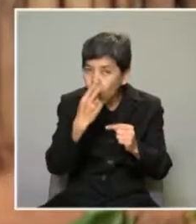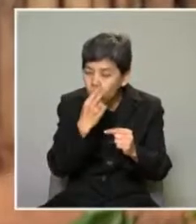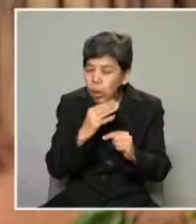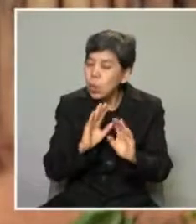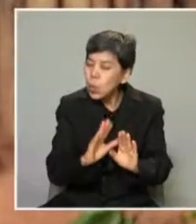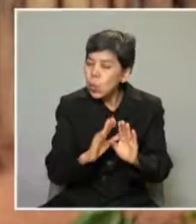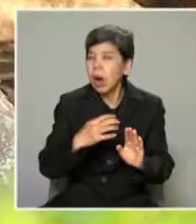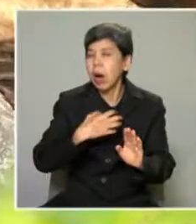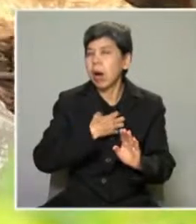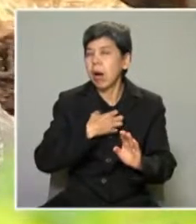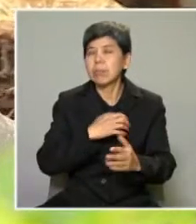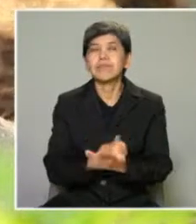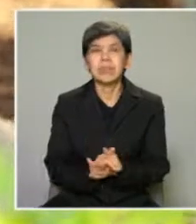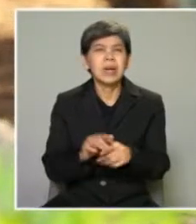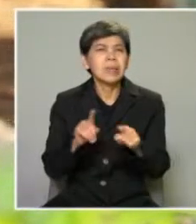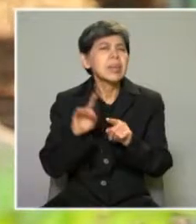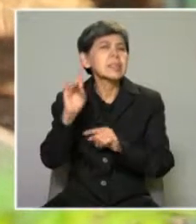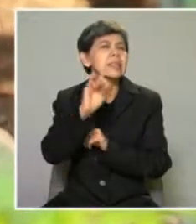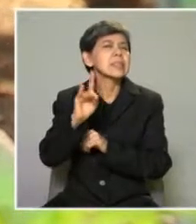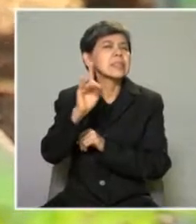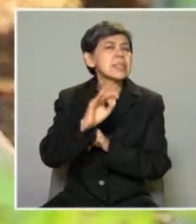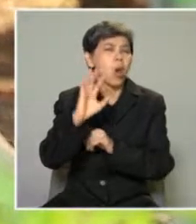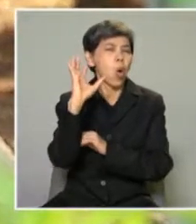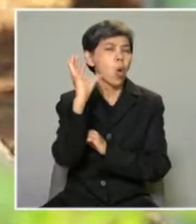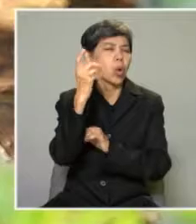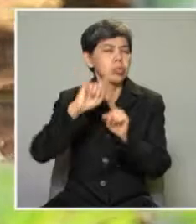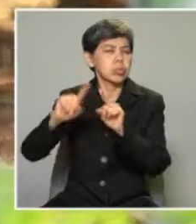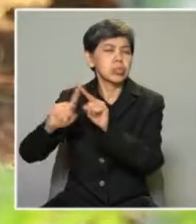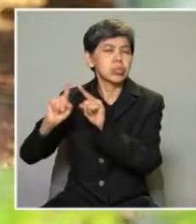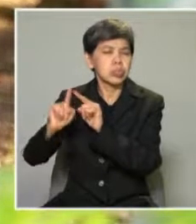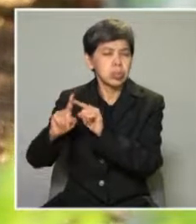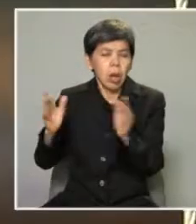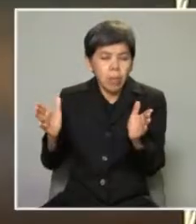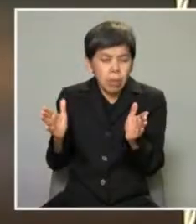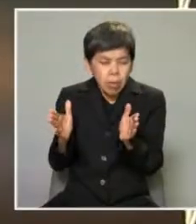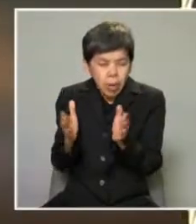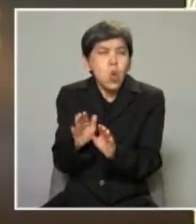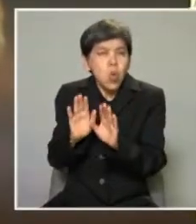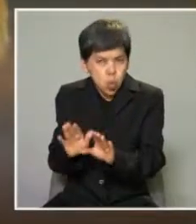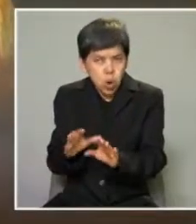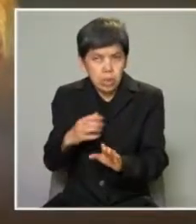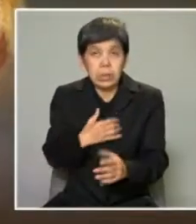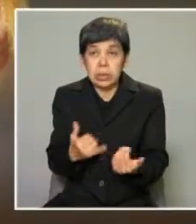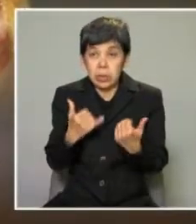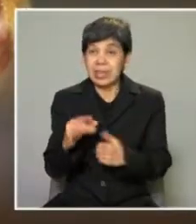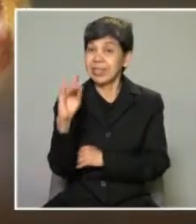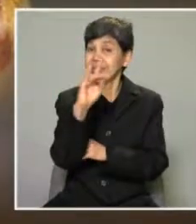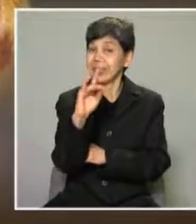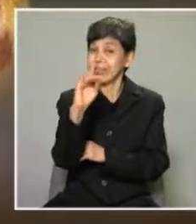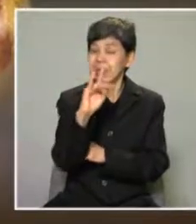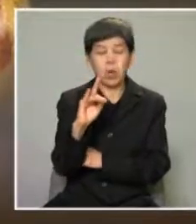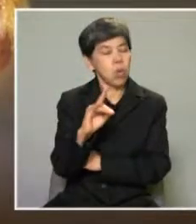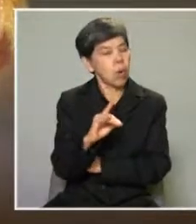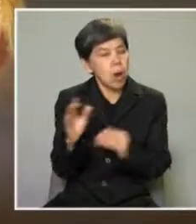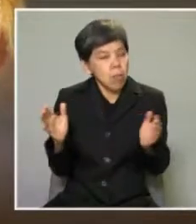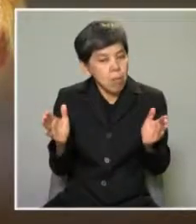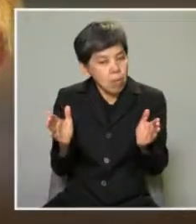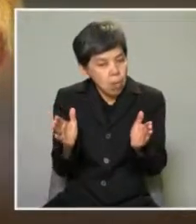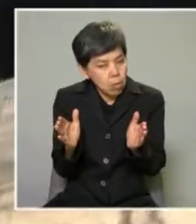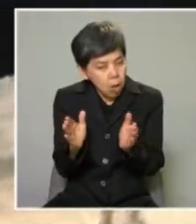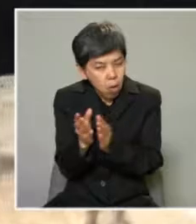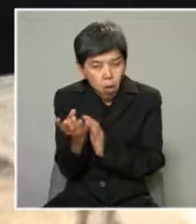ละมั่งเลียงผาเก้งหม้อและสมเสร็จคือสัตว์ป่าส่วนหนึ่งในสัตว์ป่าสงวนทั้ง15ชนิดของไทยที่ถูกบันทึก